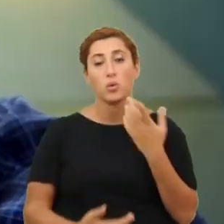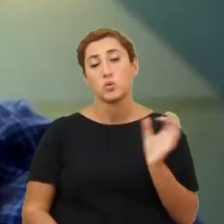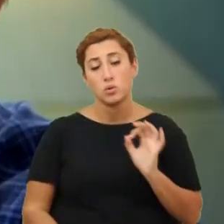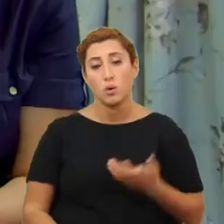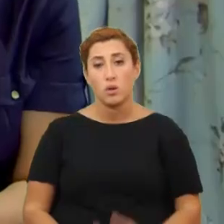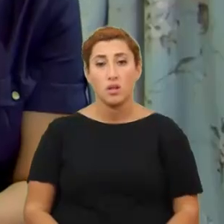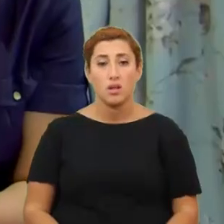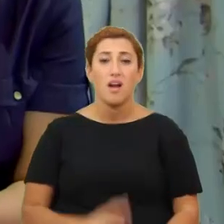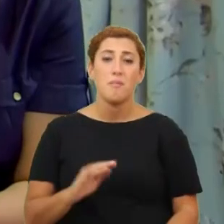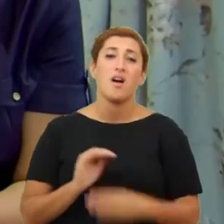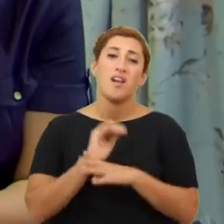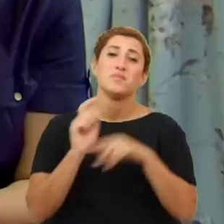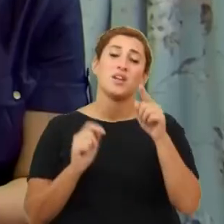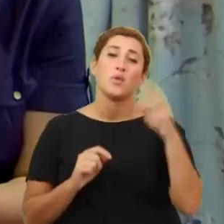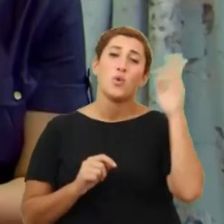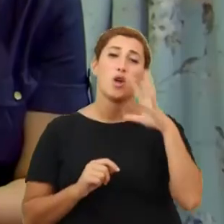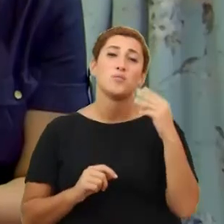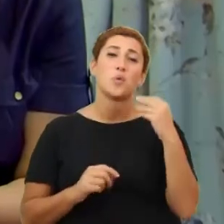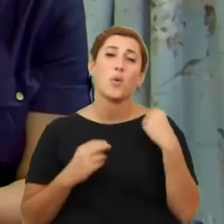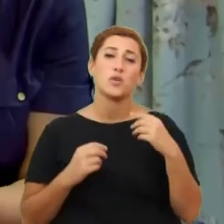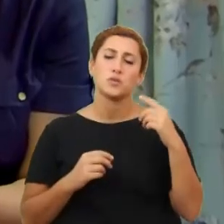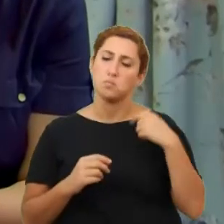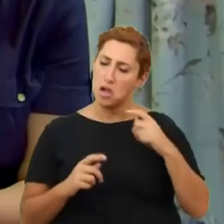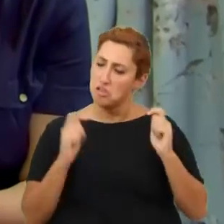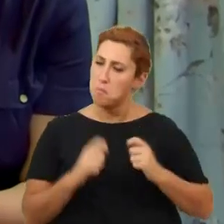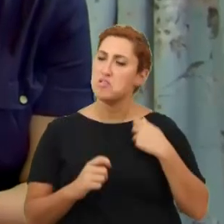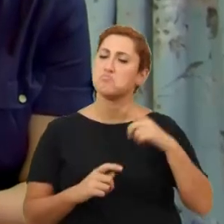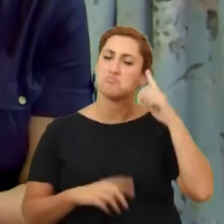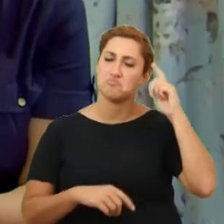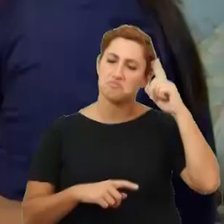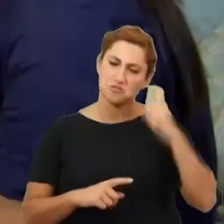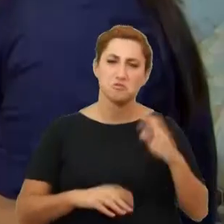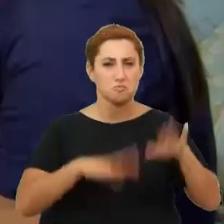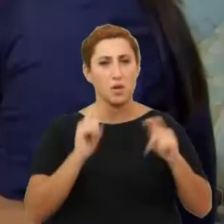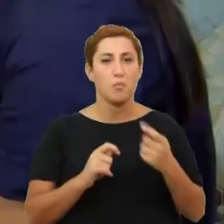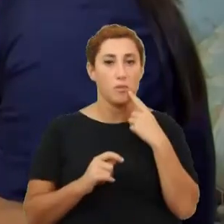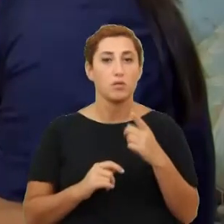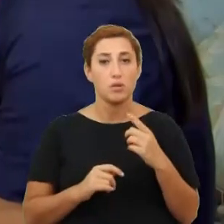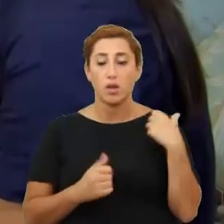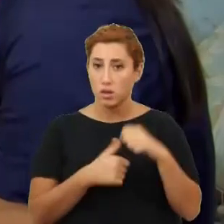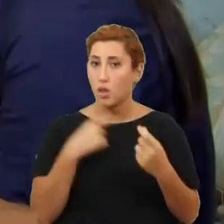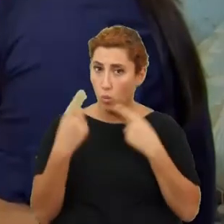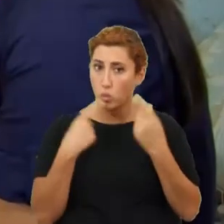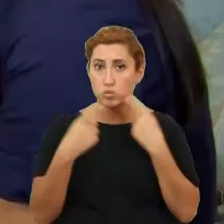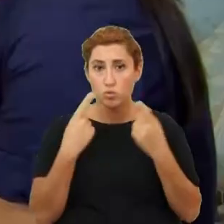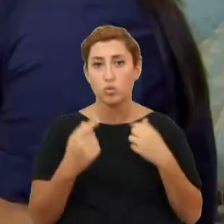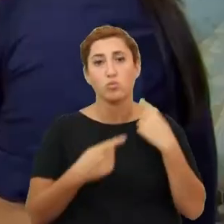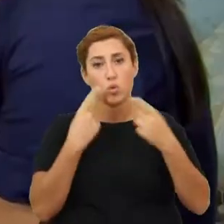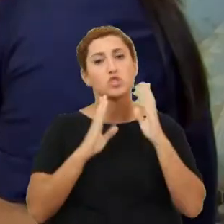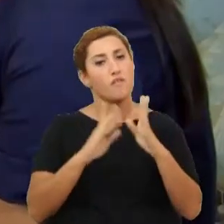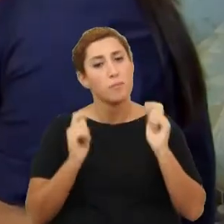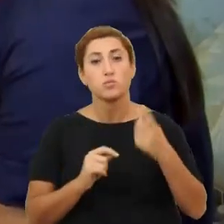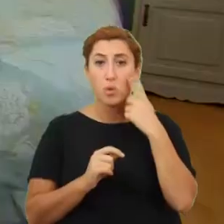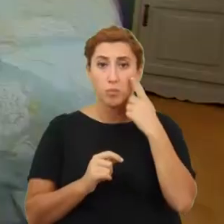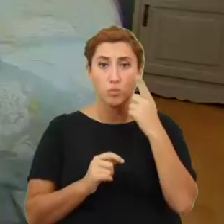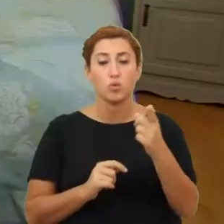Öyle. Ama hayatım sen de rüyamı o kadar iddialı konuştun ki ben Sarp'ı ikna ederim diye. Yine de konuşurum. Evet konuştum. Konuşmaya da devam edeceğim.